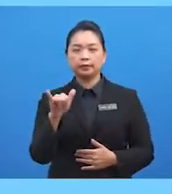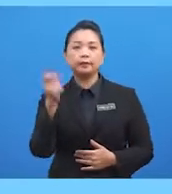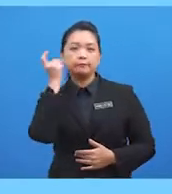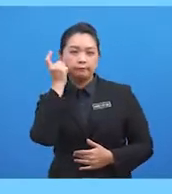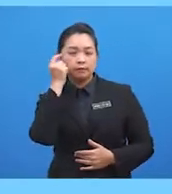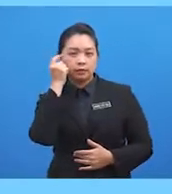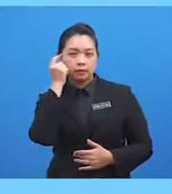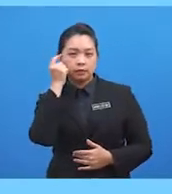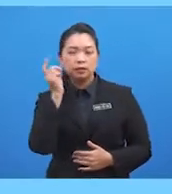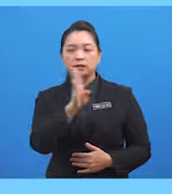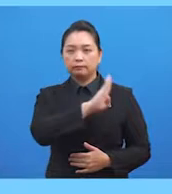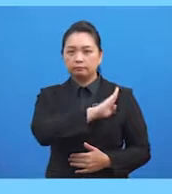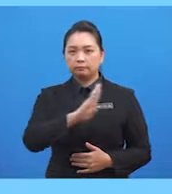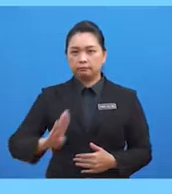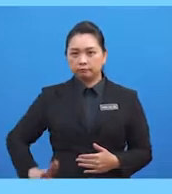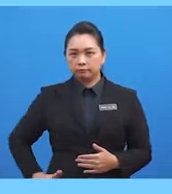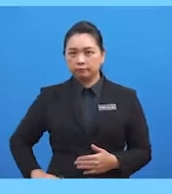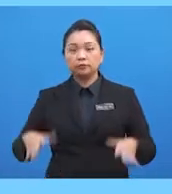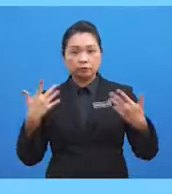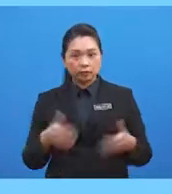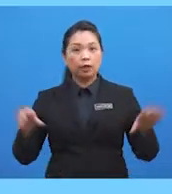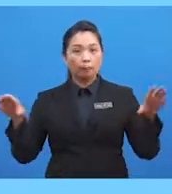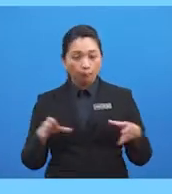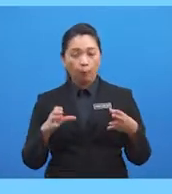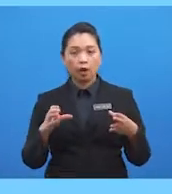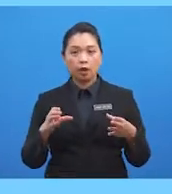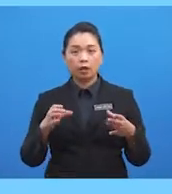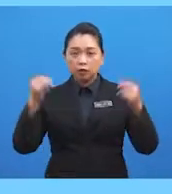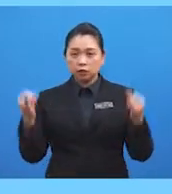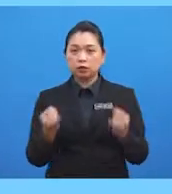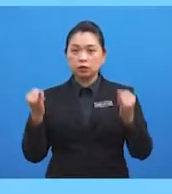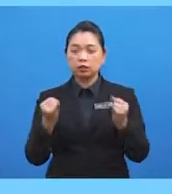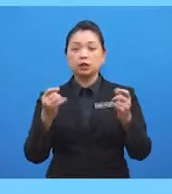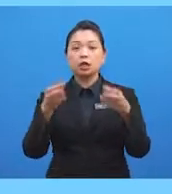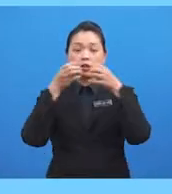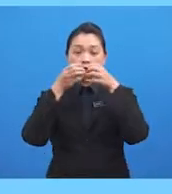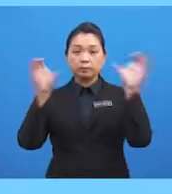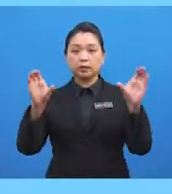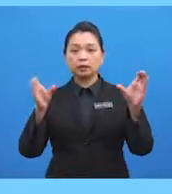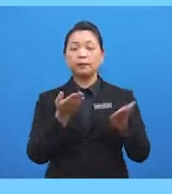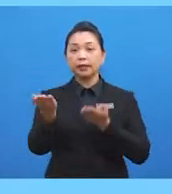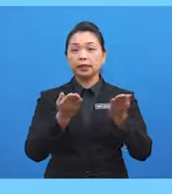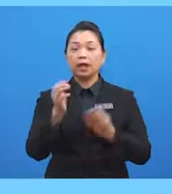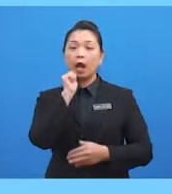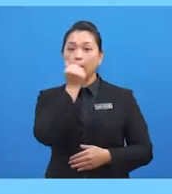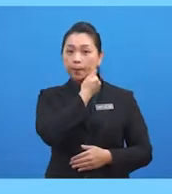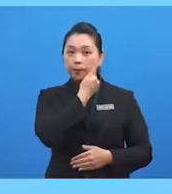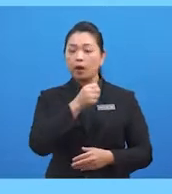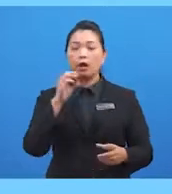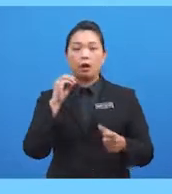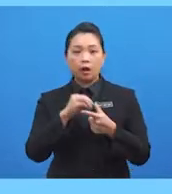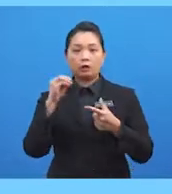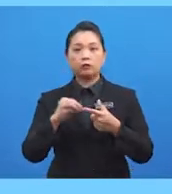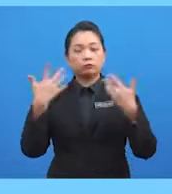Yang di-Pertuan Agong telah membuat jasa cemerlang dalam perkhidmatan awam atau telah